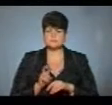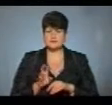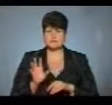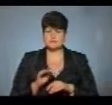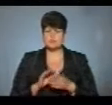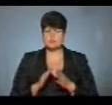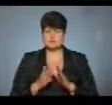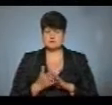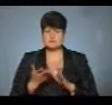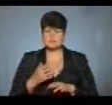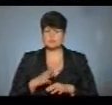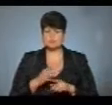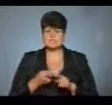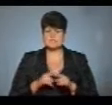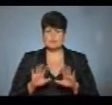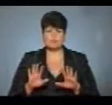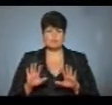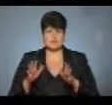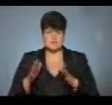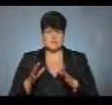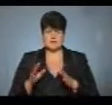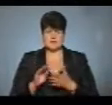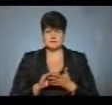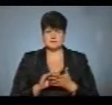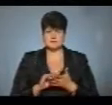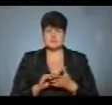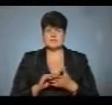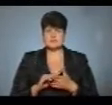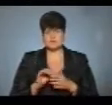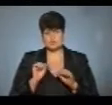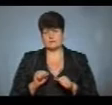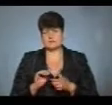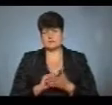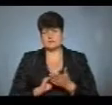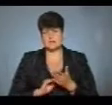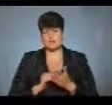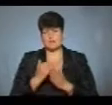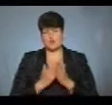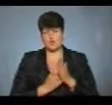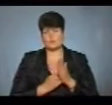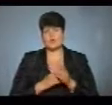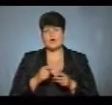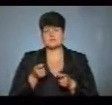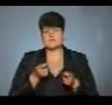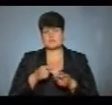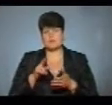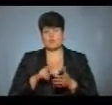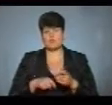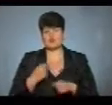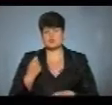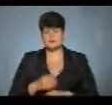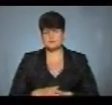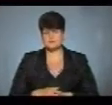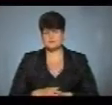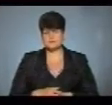обставини, з яких відбувалася ця подія, і склала протокол про адміністративне правопорушення.